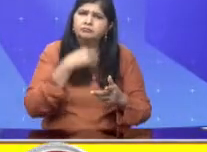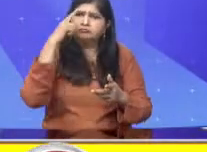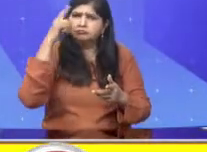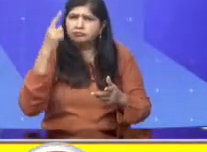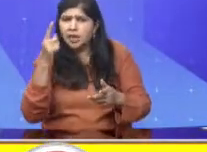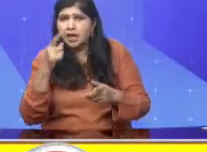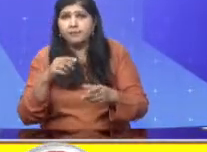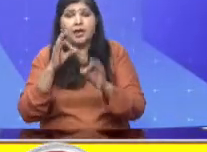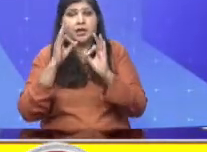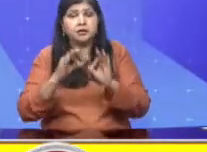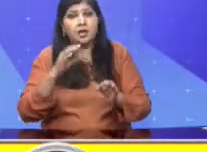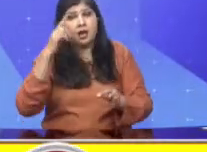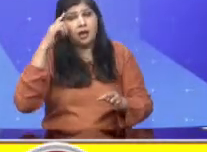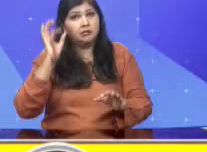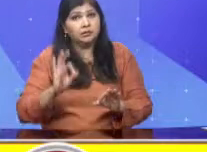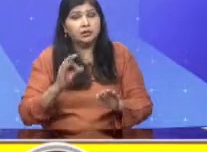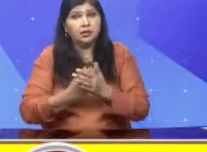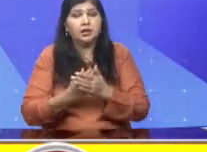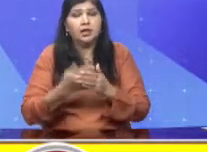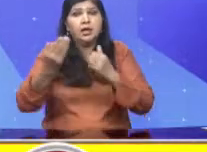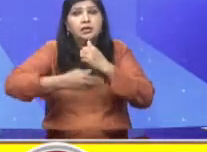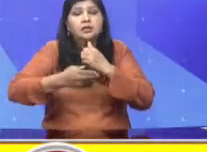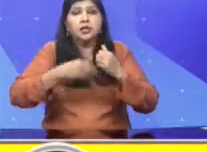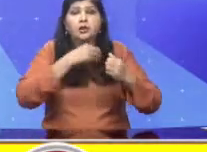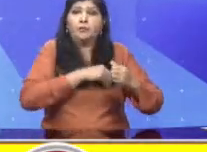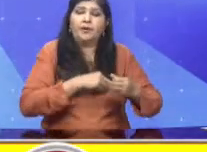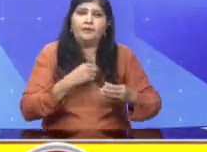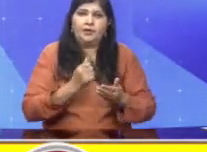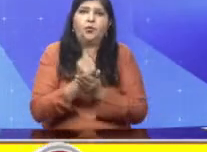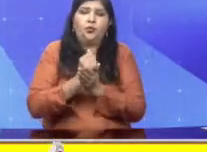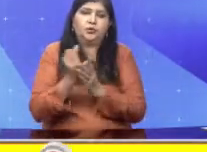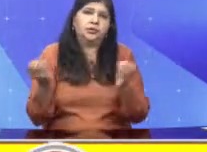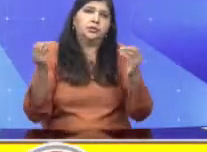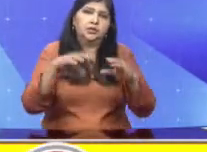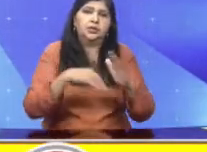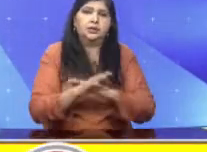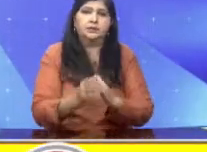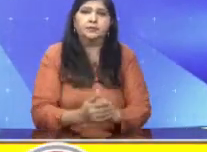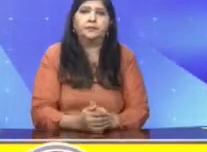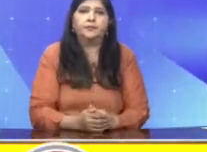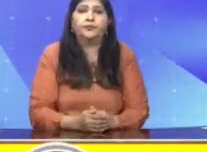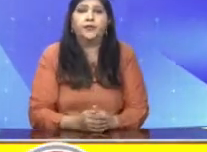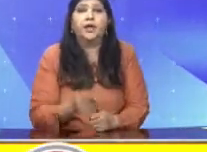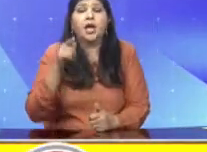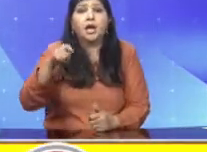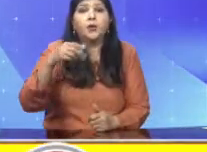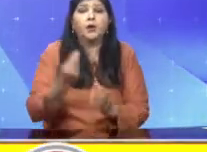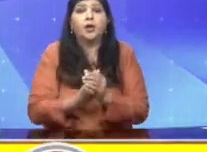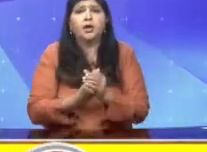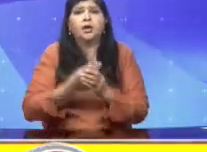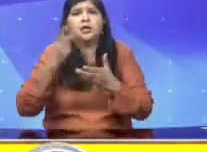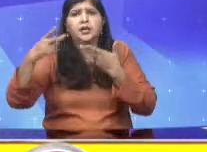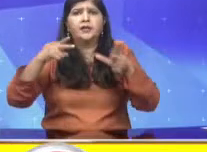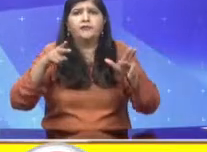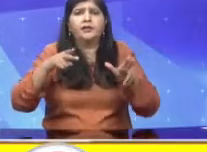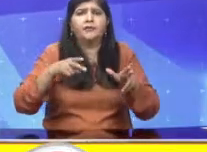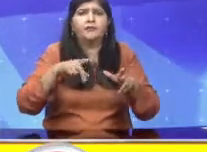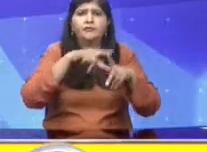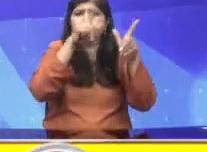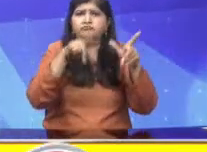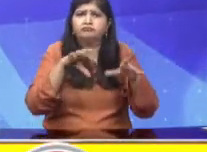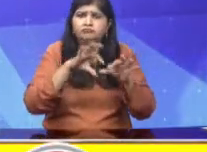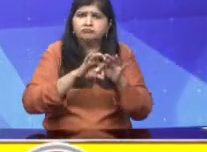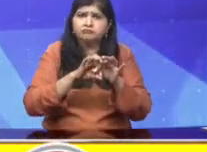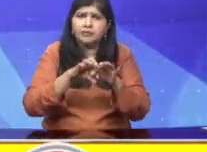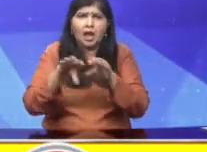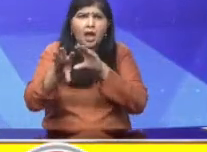और अपने टैलेंट को किसानों की भलाई के लिए इस्तिमाल करने का फैसला किया अब वे अलग-अलग डेटा सोर्से